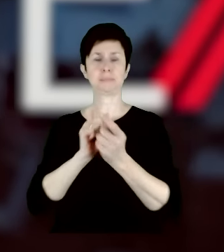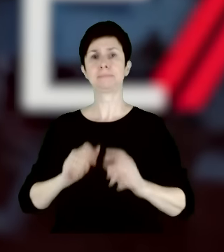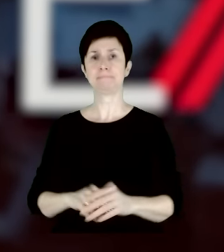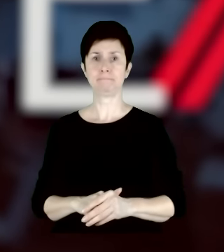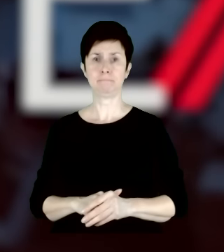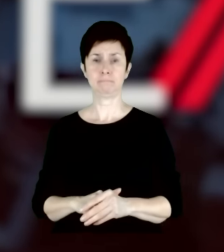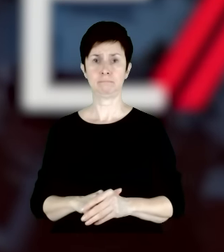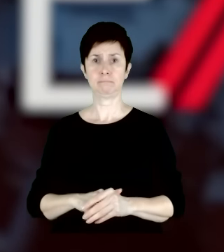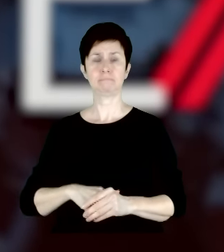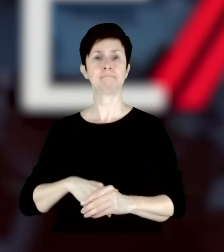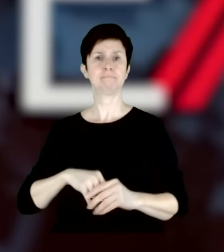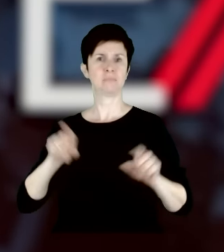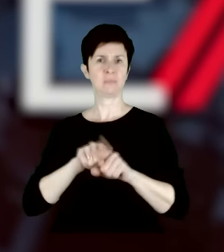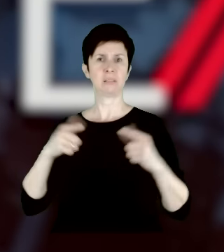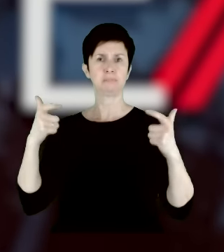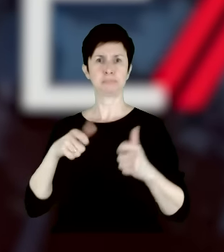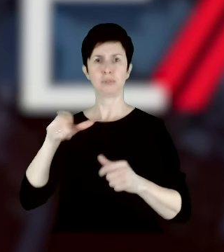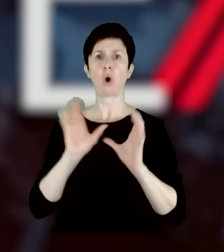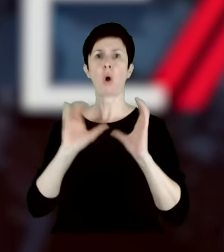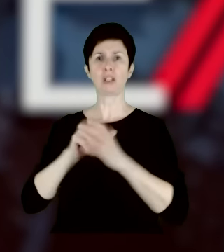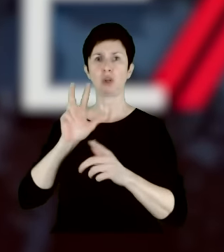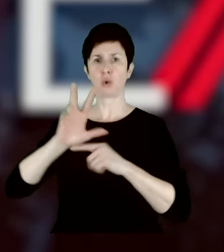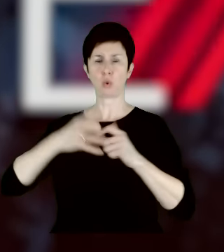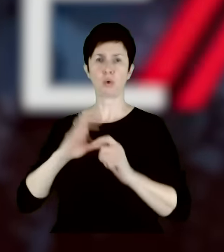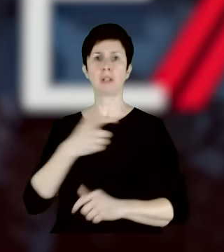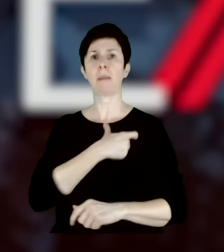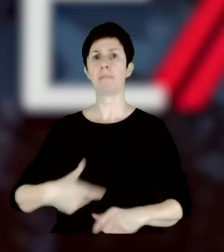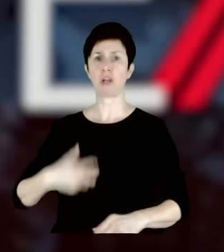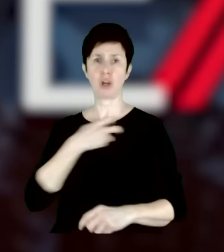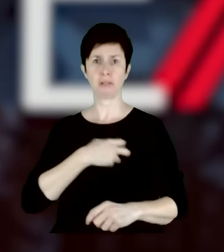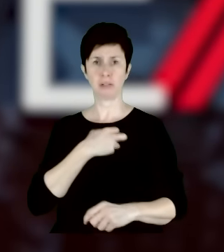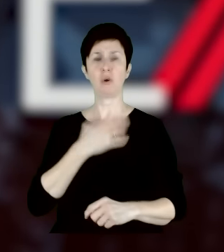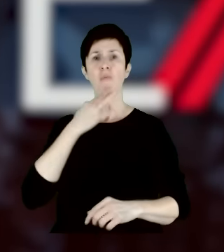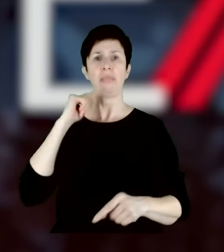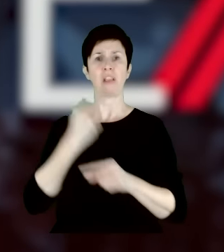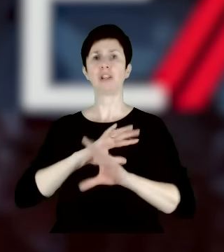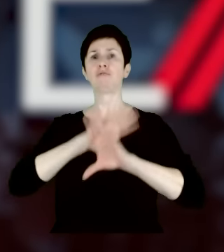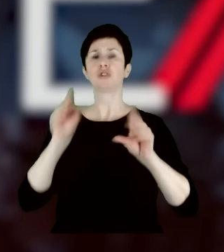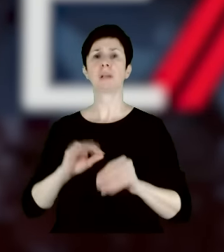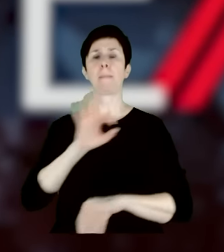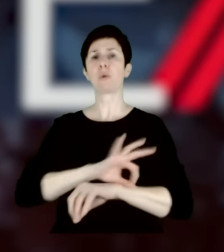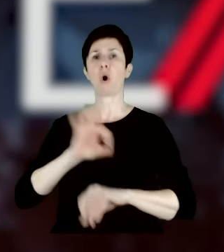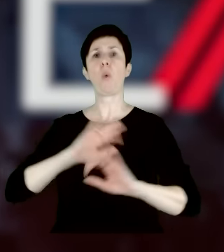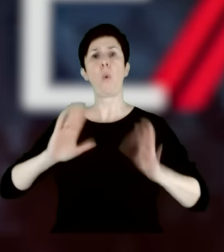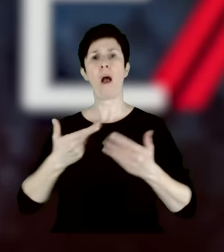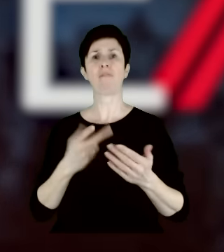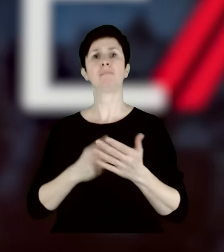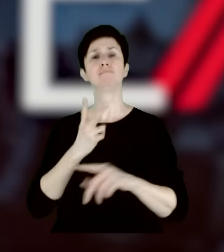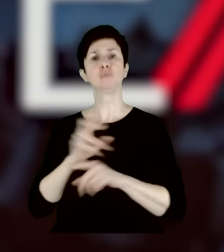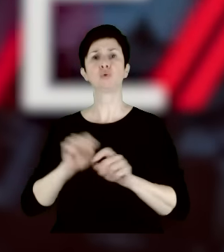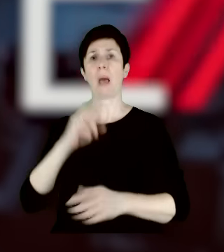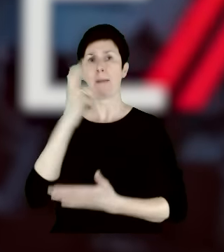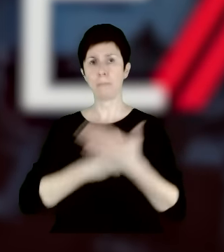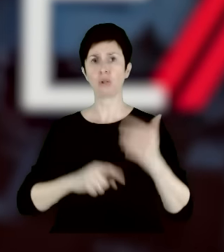w koalicji 13 grudnia. Marszałek Sejmu Szymon Hołownia zdecydował, że wszystkie projekty ułatwiające dostęp do aborcji będą procedowane dopiero